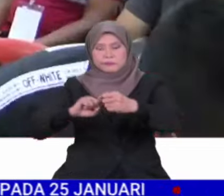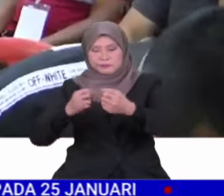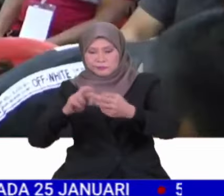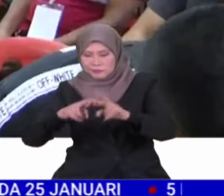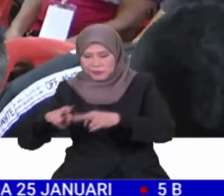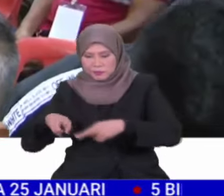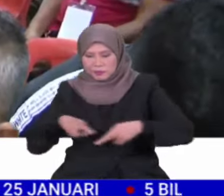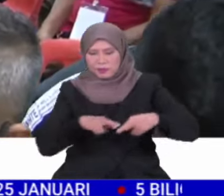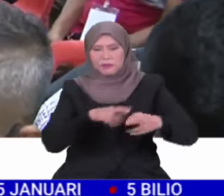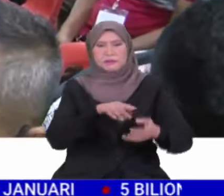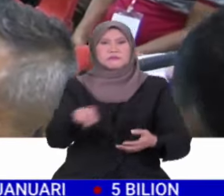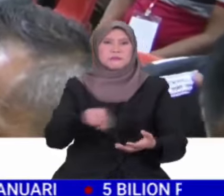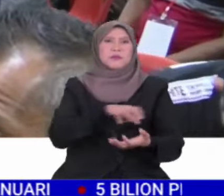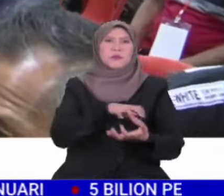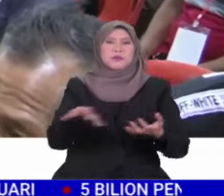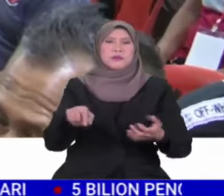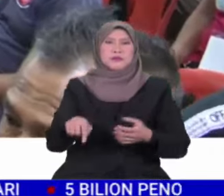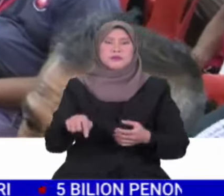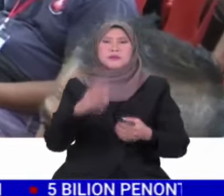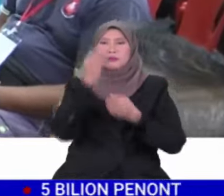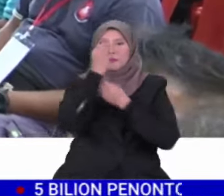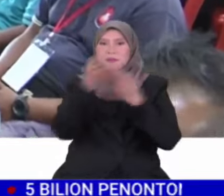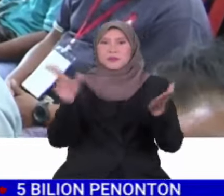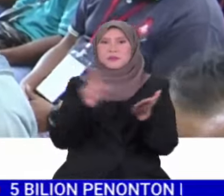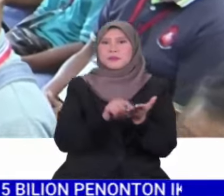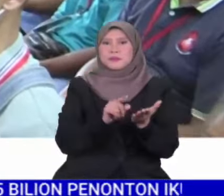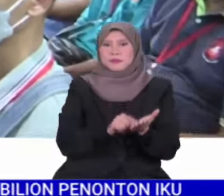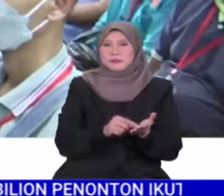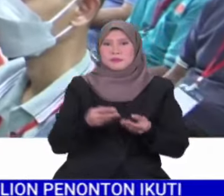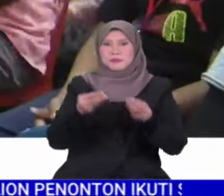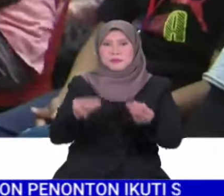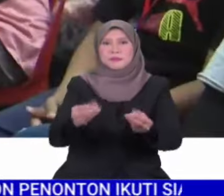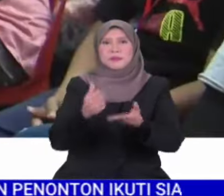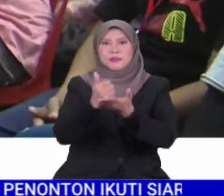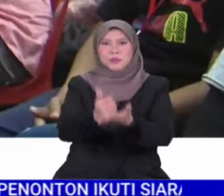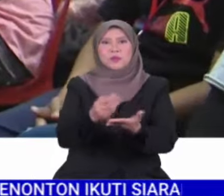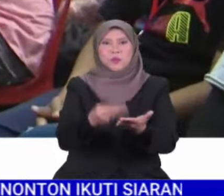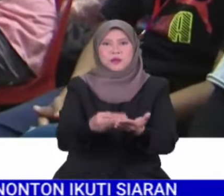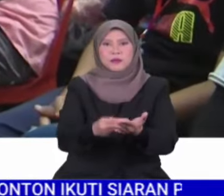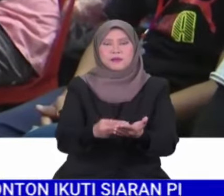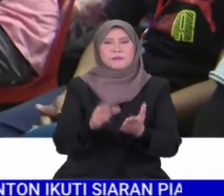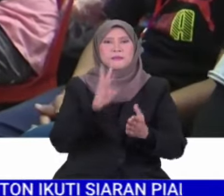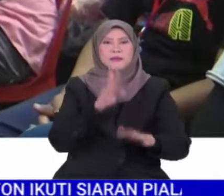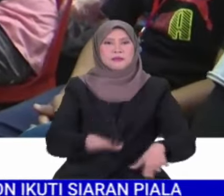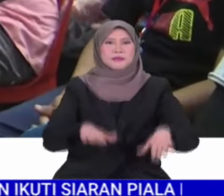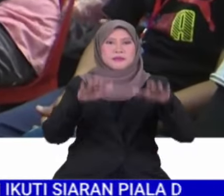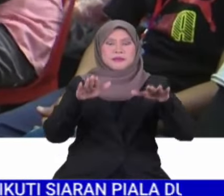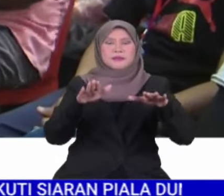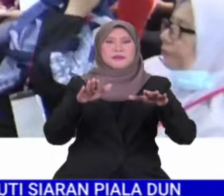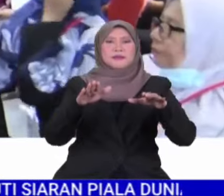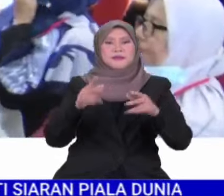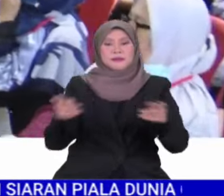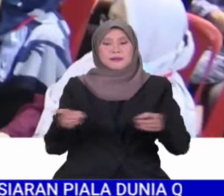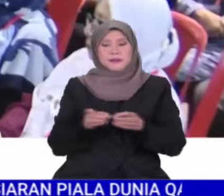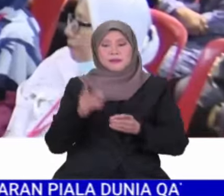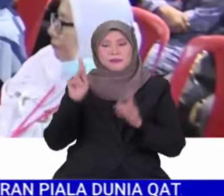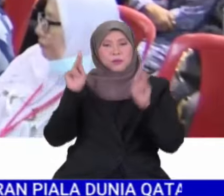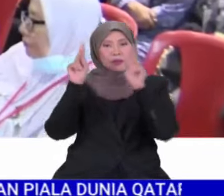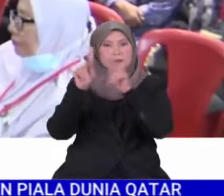rosak. Beliau berkata demikian kepada pemberita selepas majlis penyerahan bantuan wang ehsan banjir monsun timur laut daerah